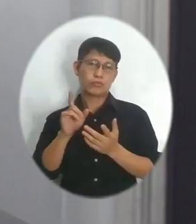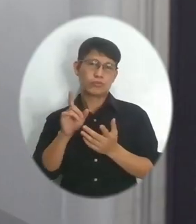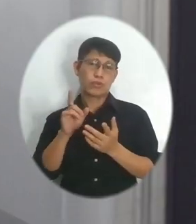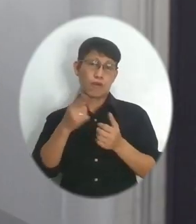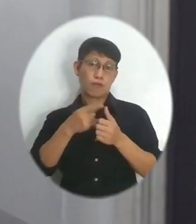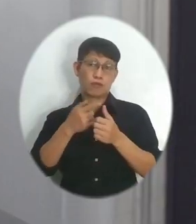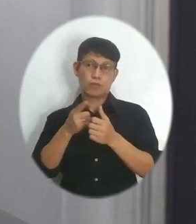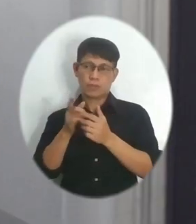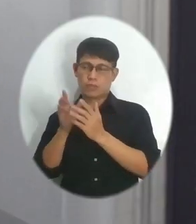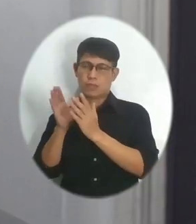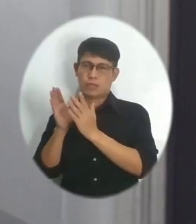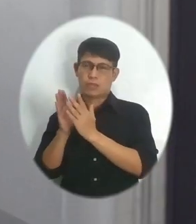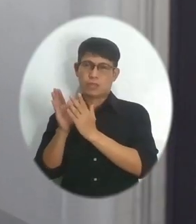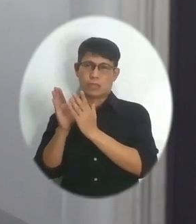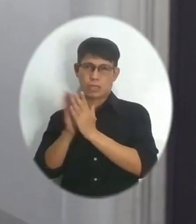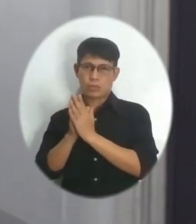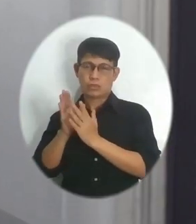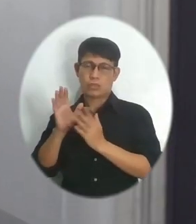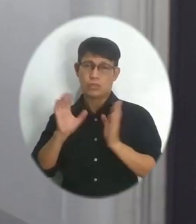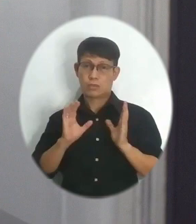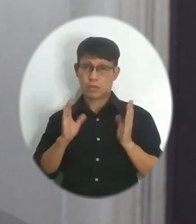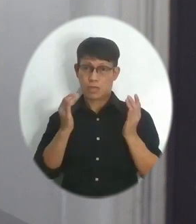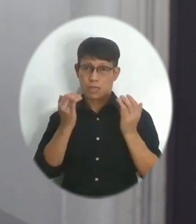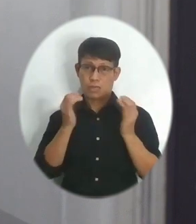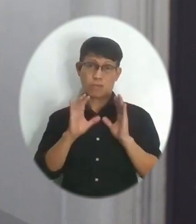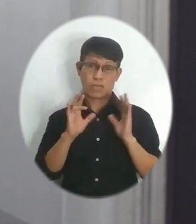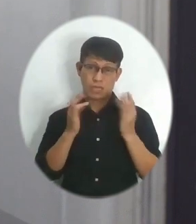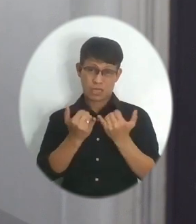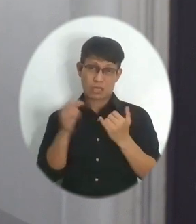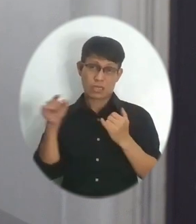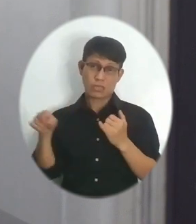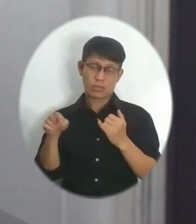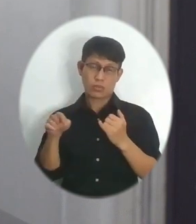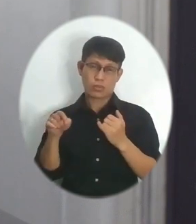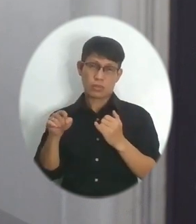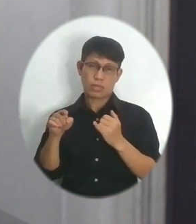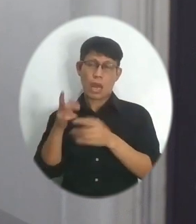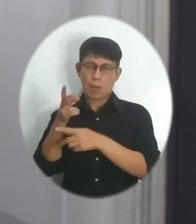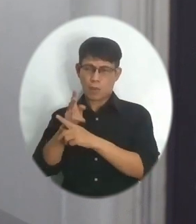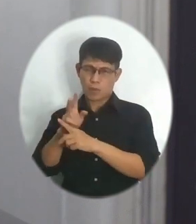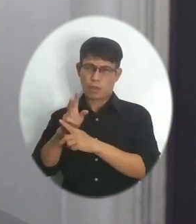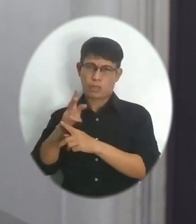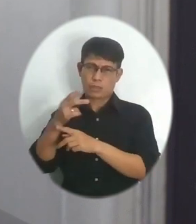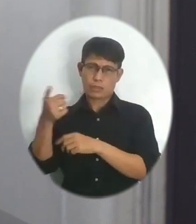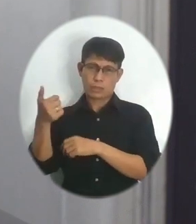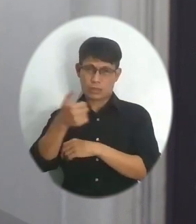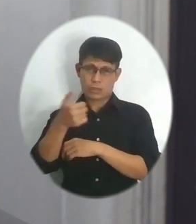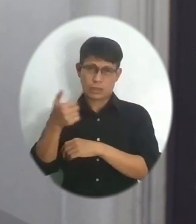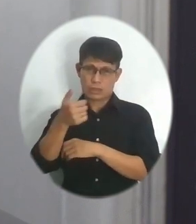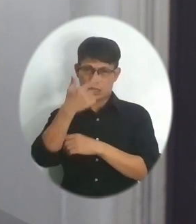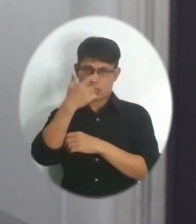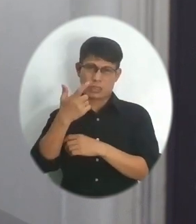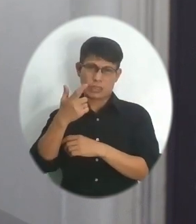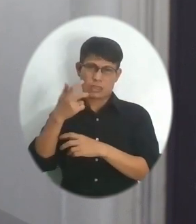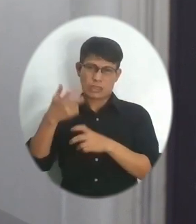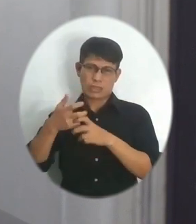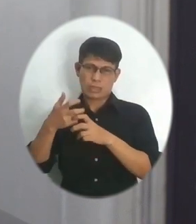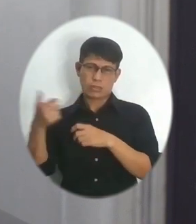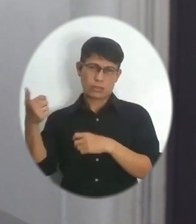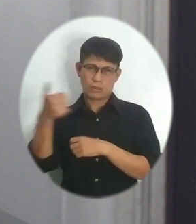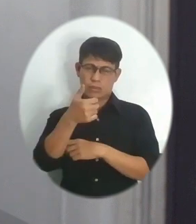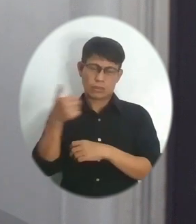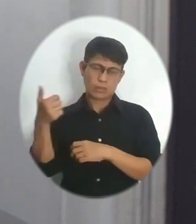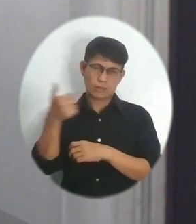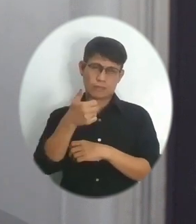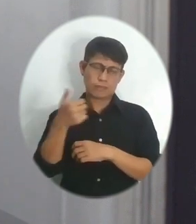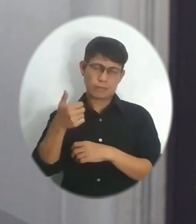coordinate po ako sa barangay para manghiram po ng sasakyan para maihatid po kami dito kasi mahirap po mag-commute